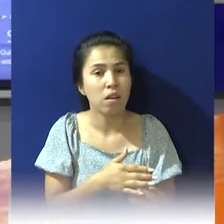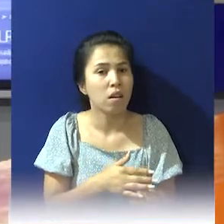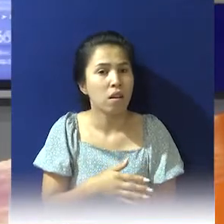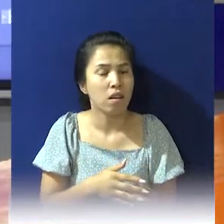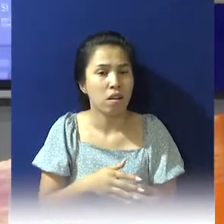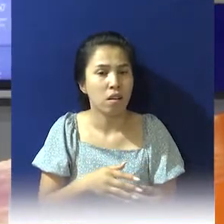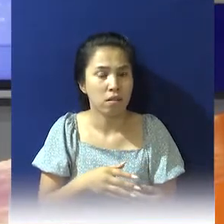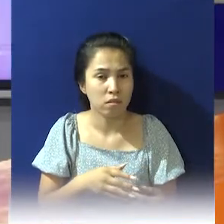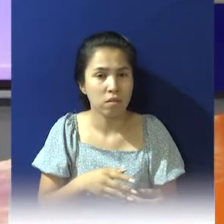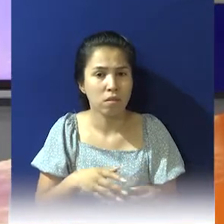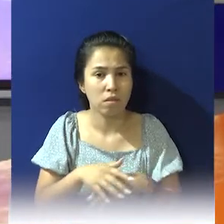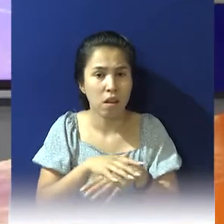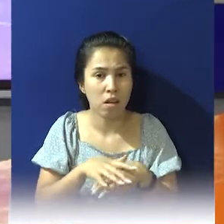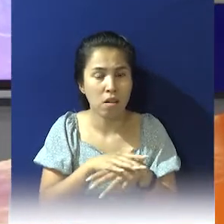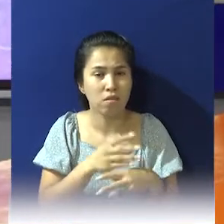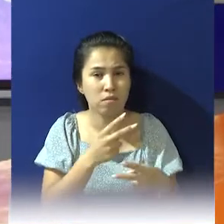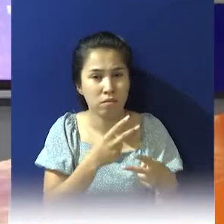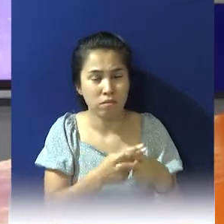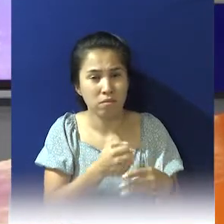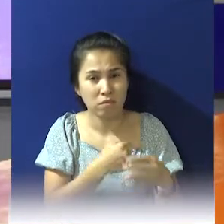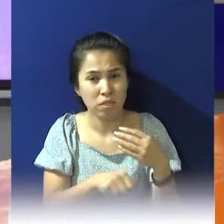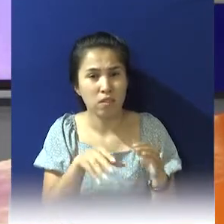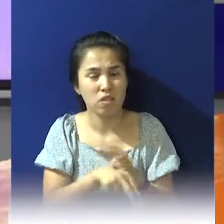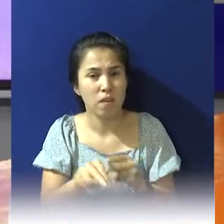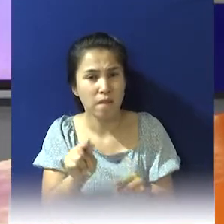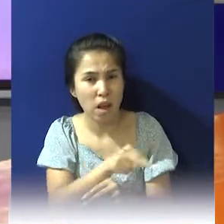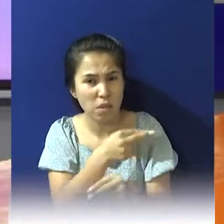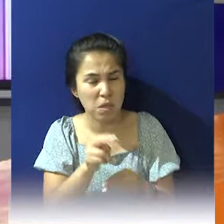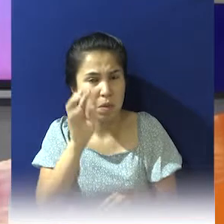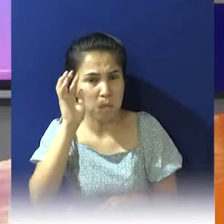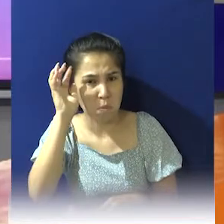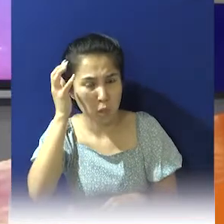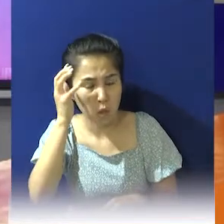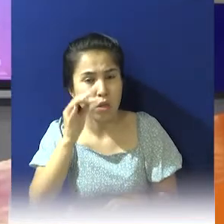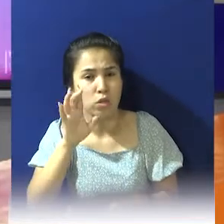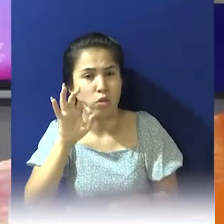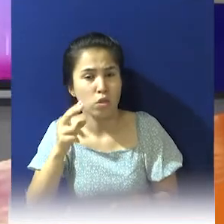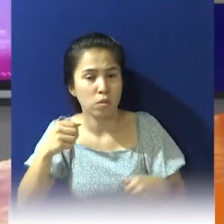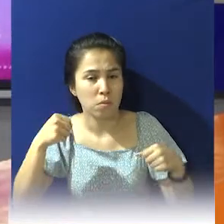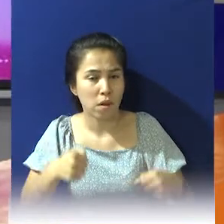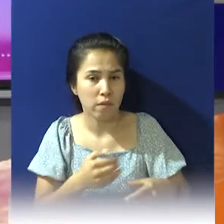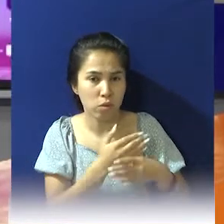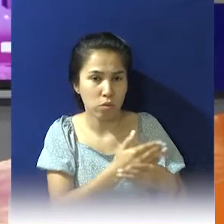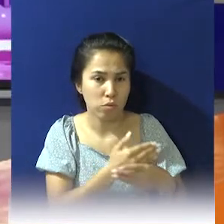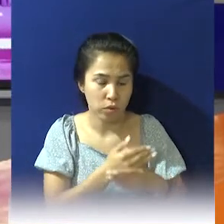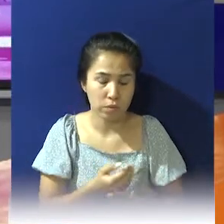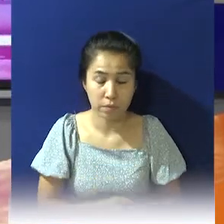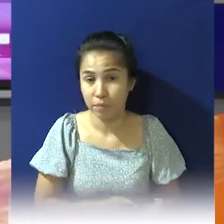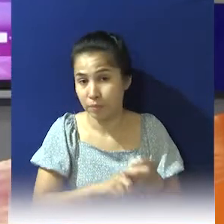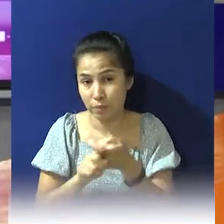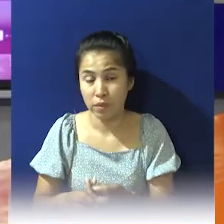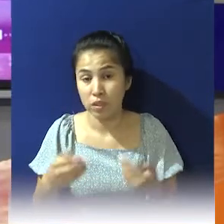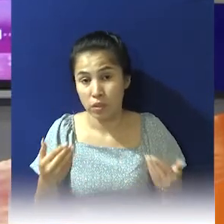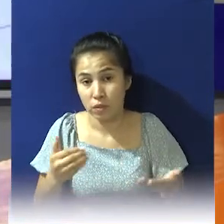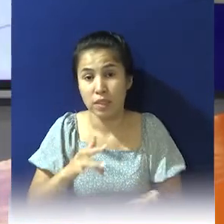в Балхаше набирает обороты. Ежегодно город посещает более 80 тысяч отдыхающих. Какие условия для них создаются и